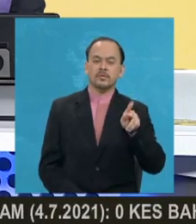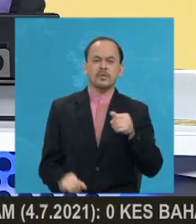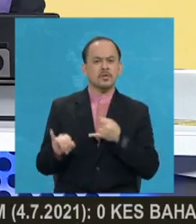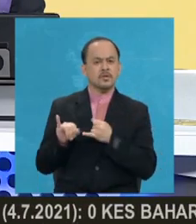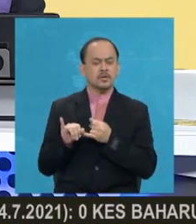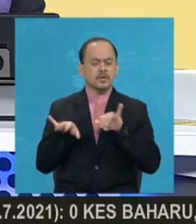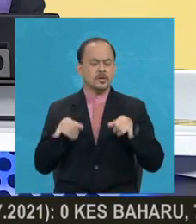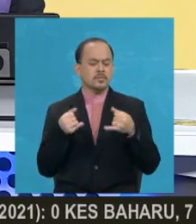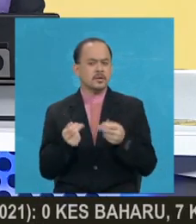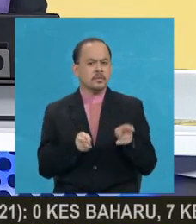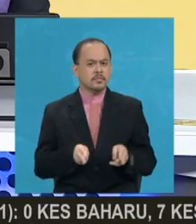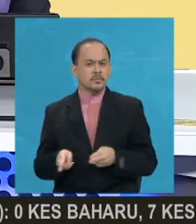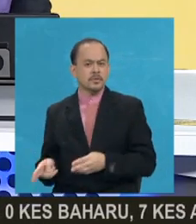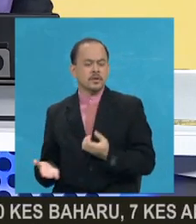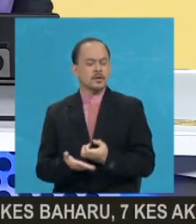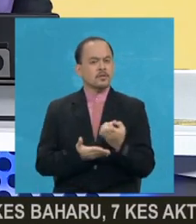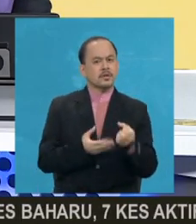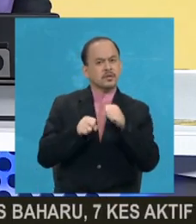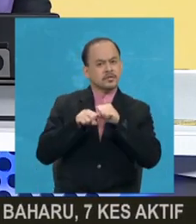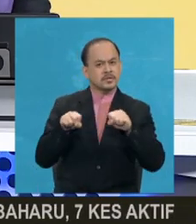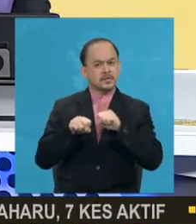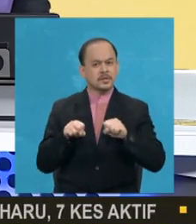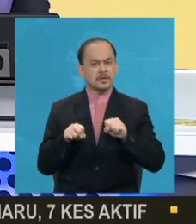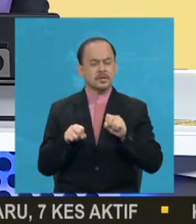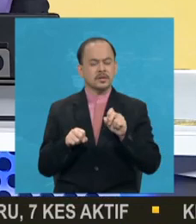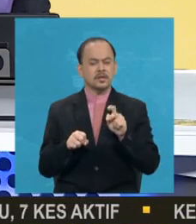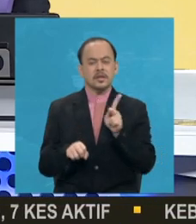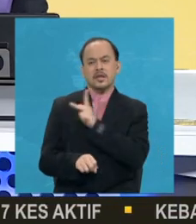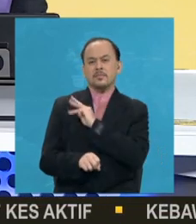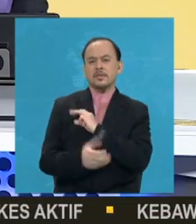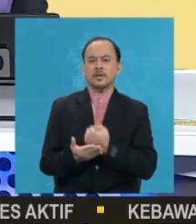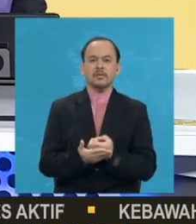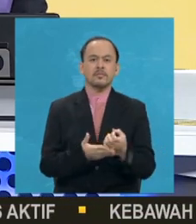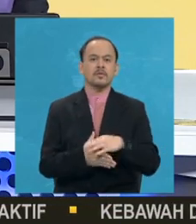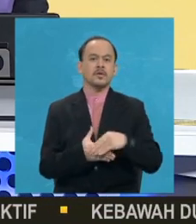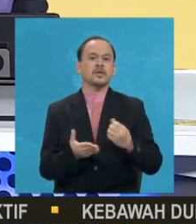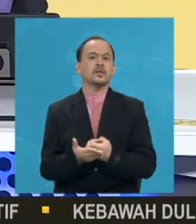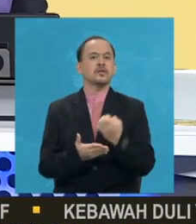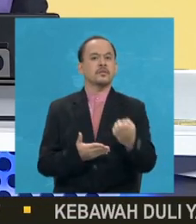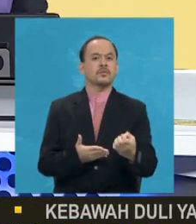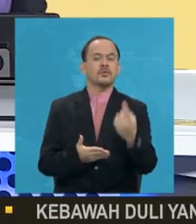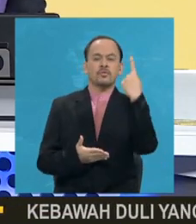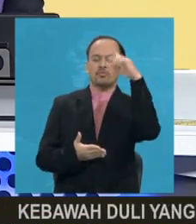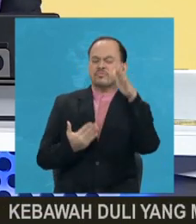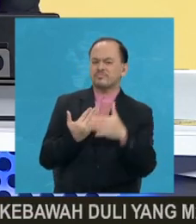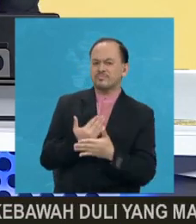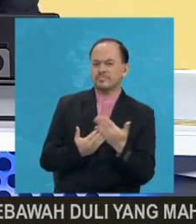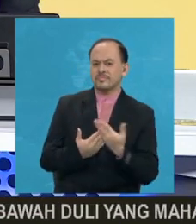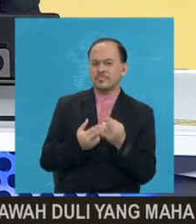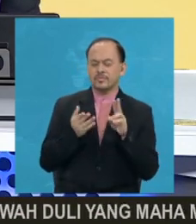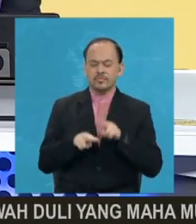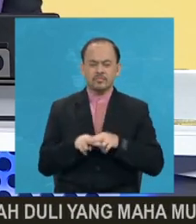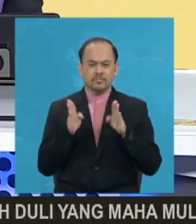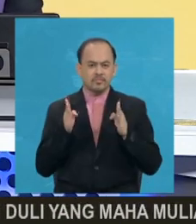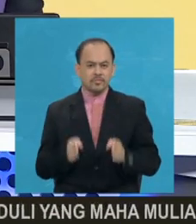inisiatif jawatan perancangan ekonomi dan statistik kementerian keuangan dan ekonomi baik memudahkan warga dan penduduk negara Brunei Darussalam